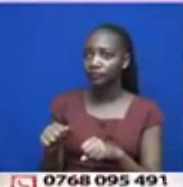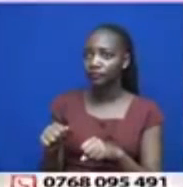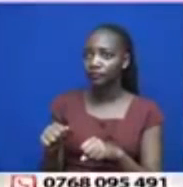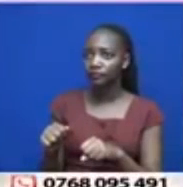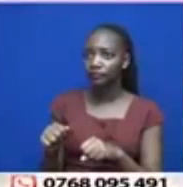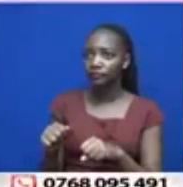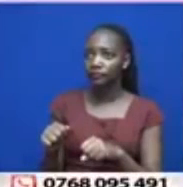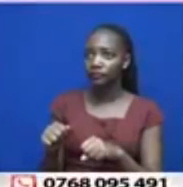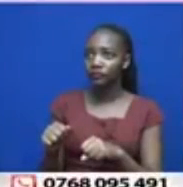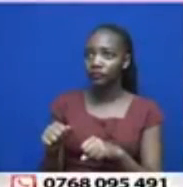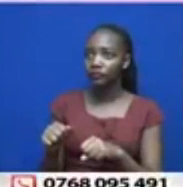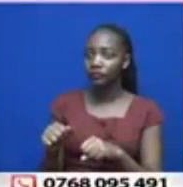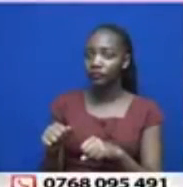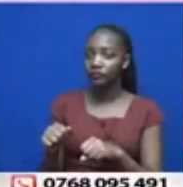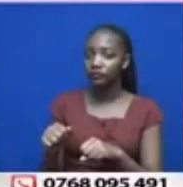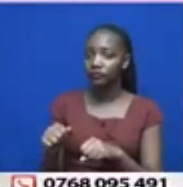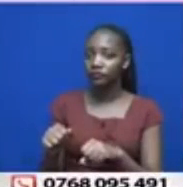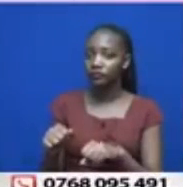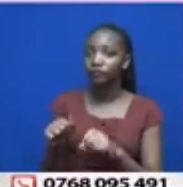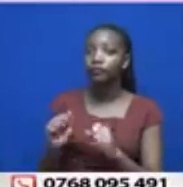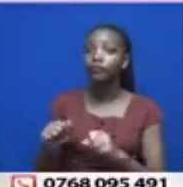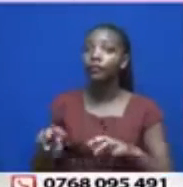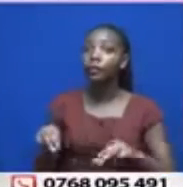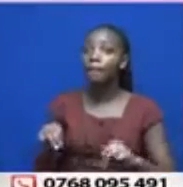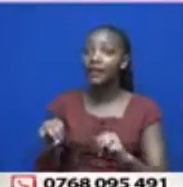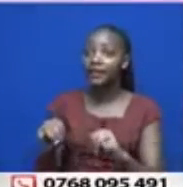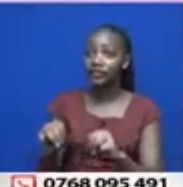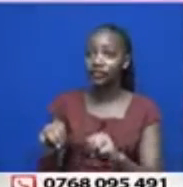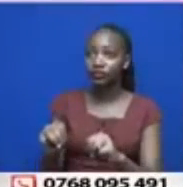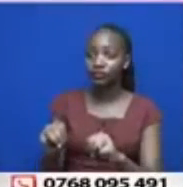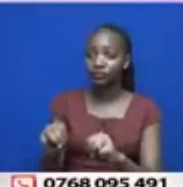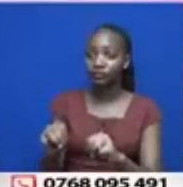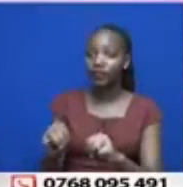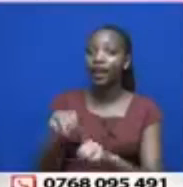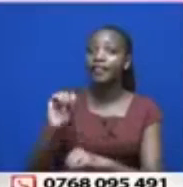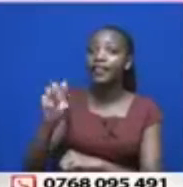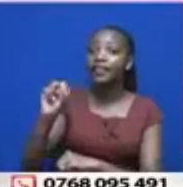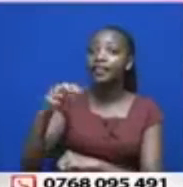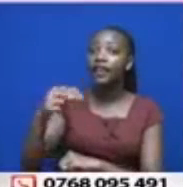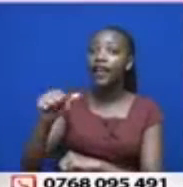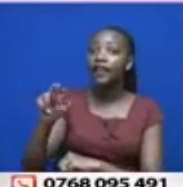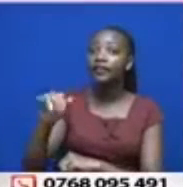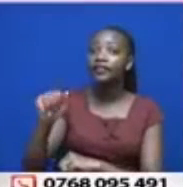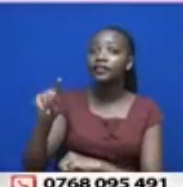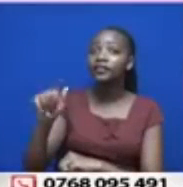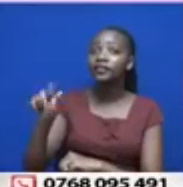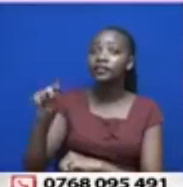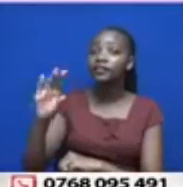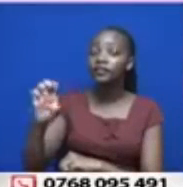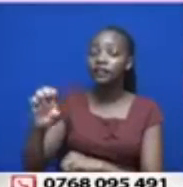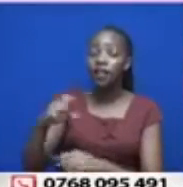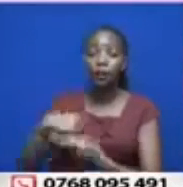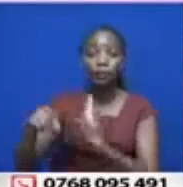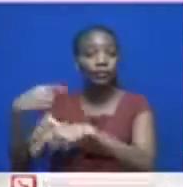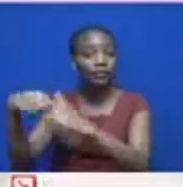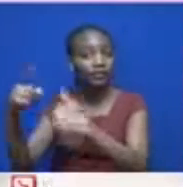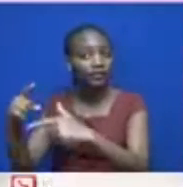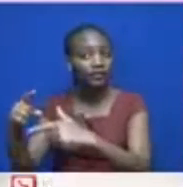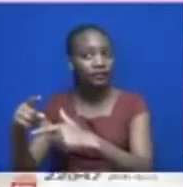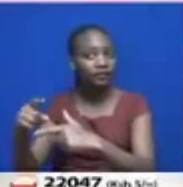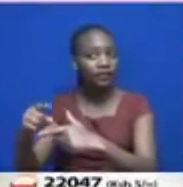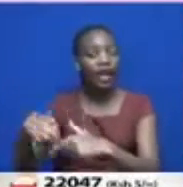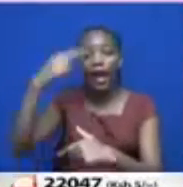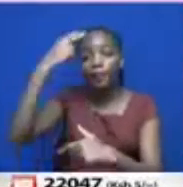kuongoza taifa, ku stage manage, mm-hmm, that succession process. Mm-hmm. Hii ni tofauti na Rais Kibaki, kwa sababu Rais Kibaki